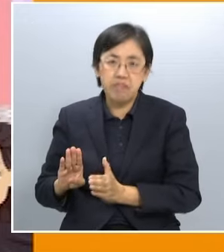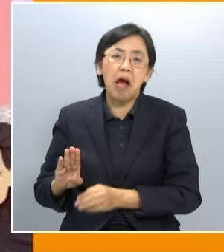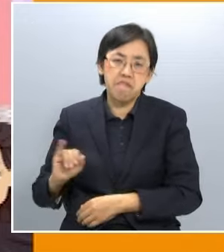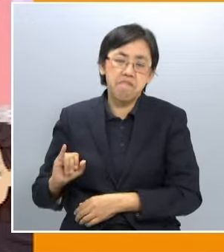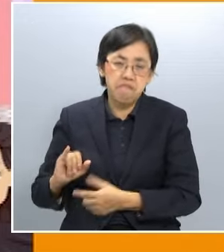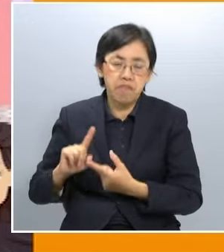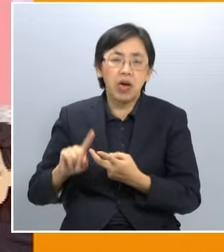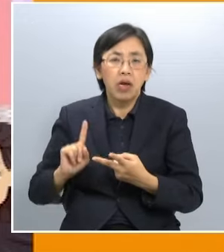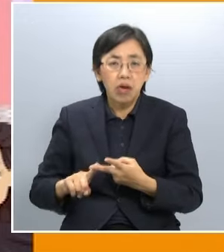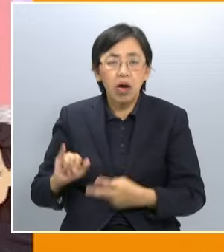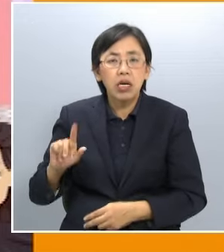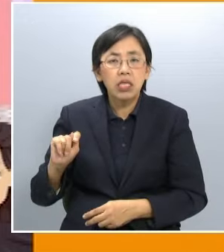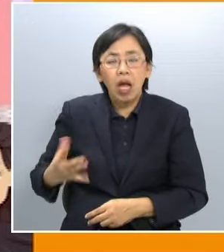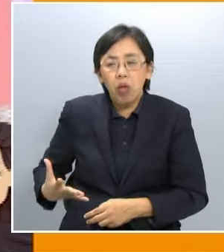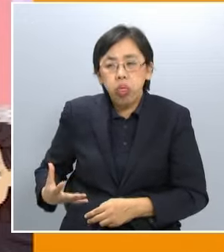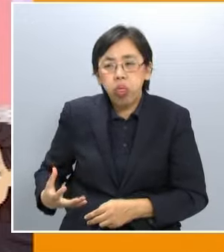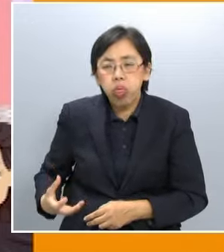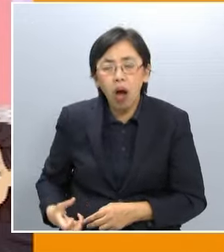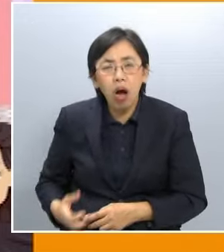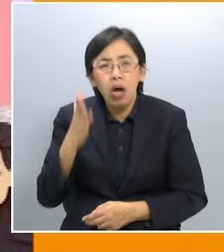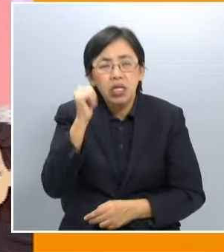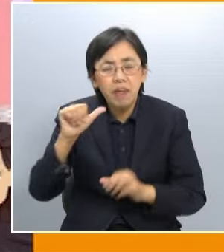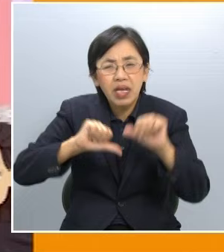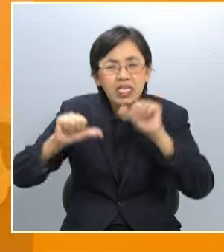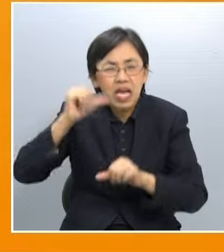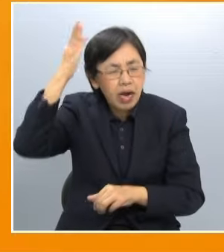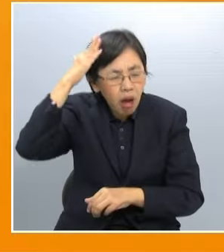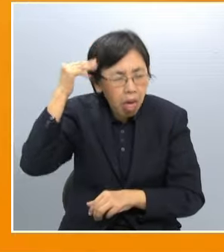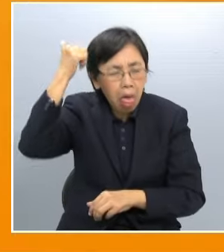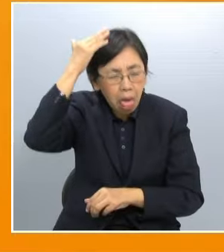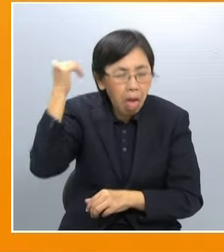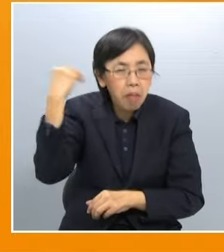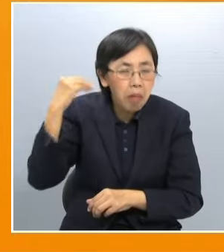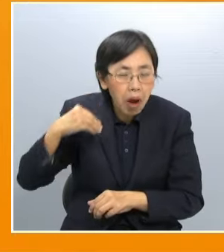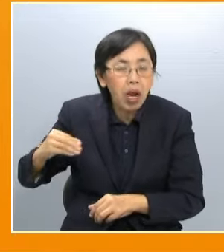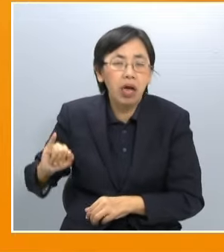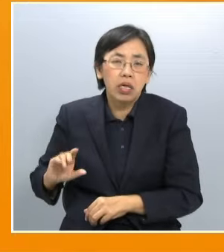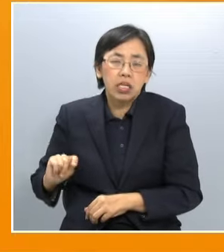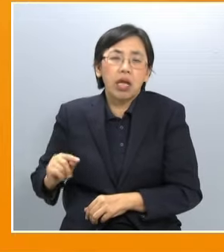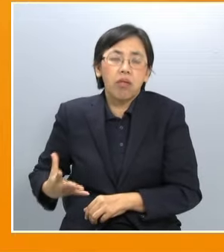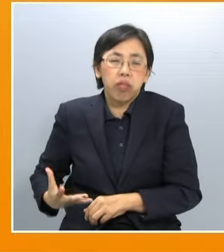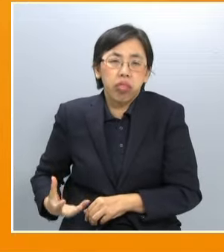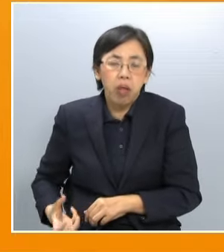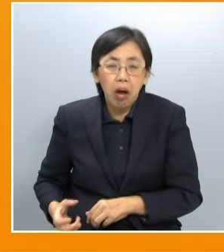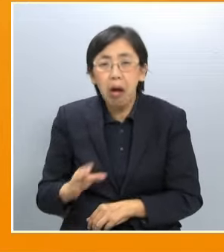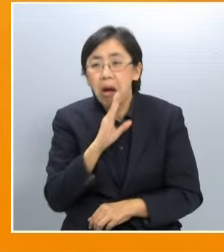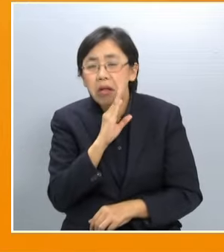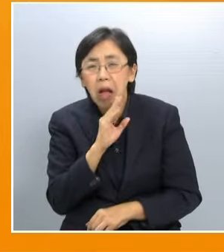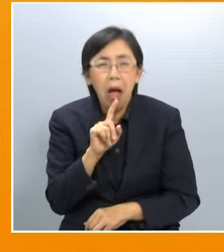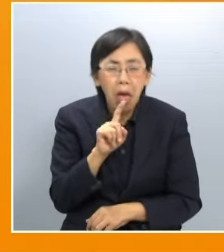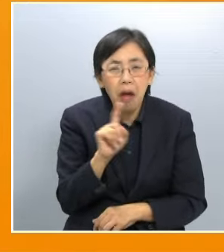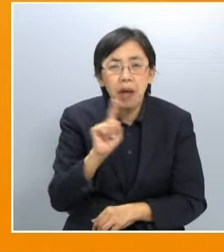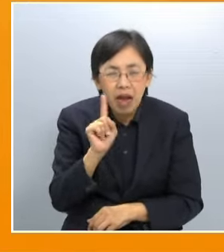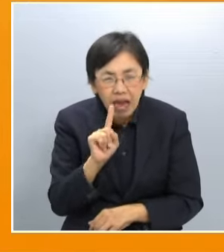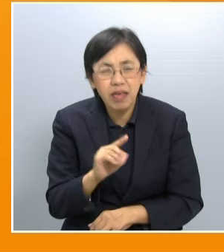มีผู้ป่วยที่ไตเสื่อมจากการสัมผัสสารย้อมก็มีคำแนะนำว่าถ้าเลี่ยงไม่ได้ที่จะต้องทำสีผมให้ยืดเวลาแต่ละ